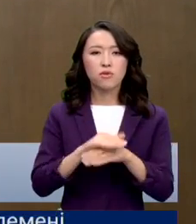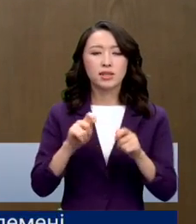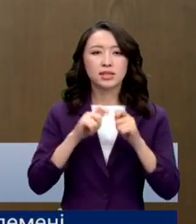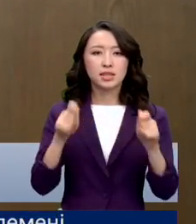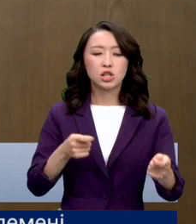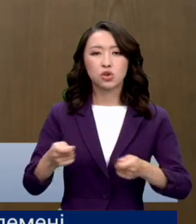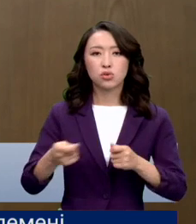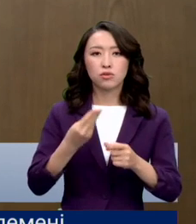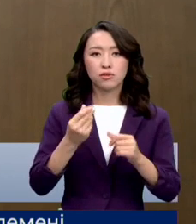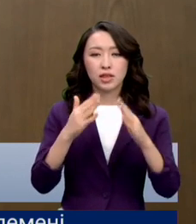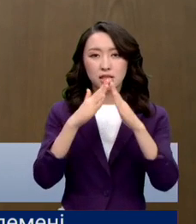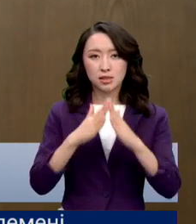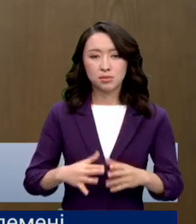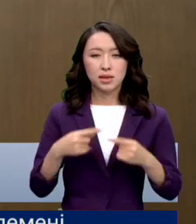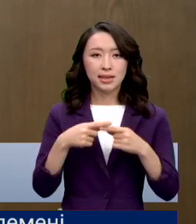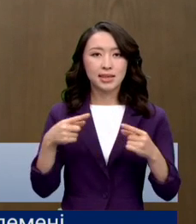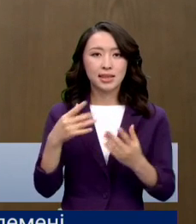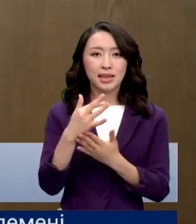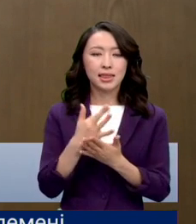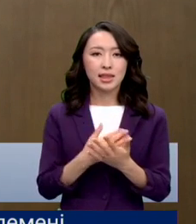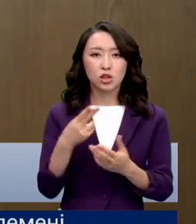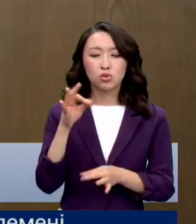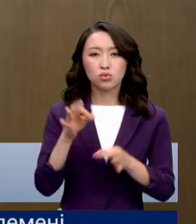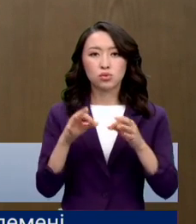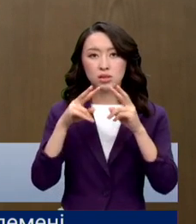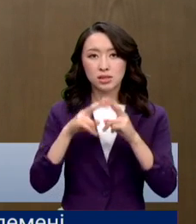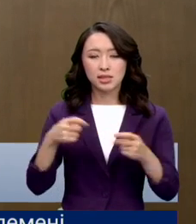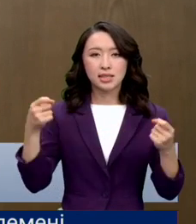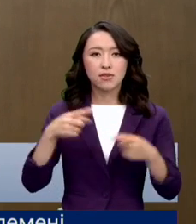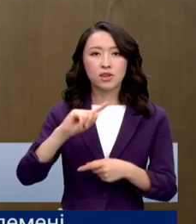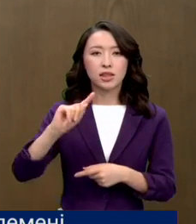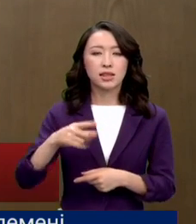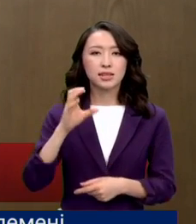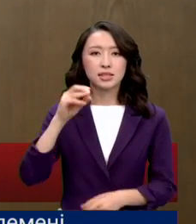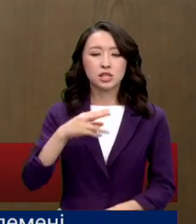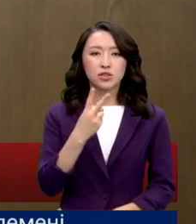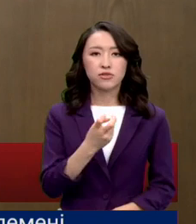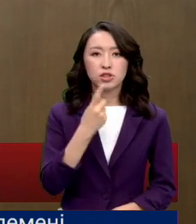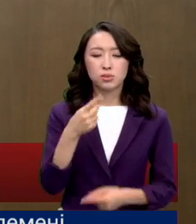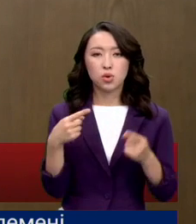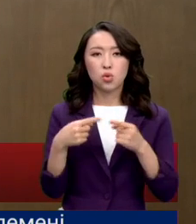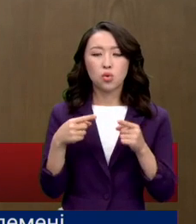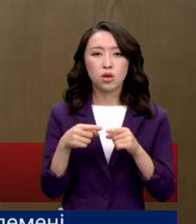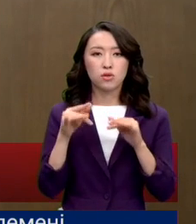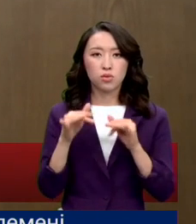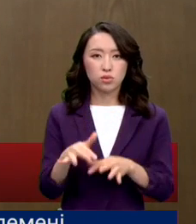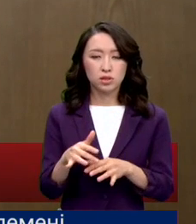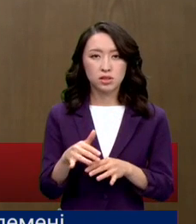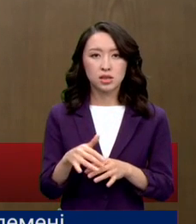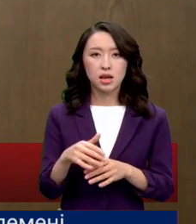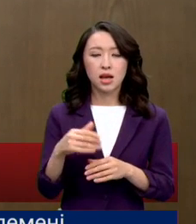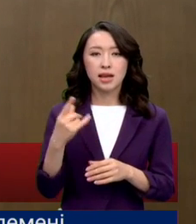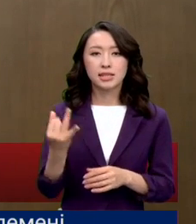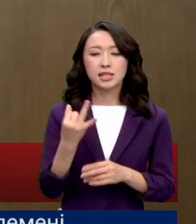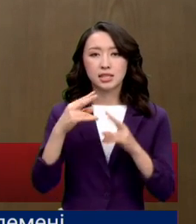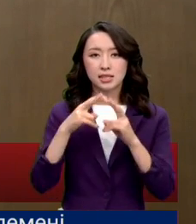руководства финансовой пирамиды. Иные данные досудебного расследования в соответствии с требованиями статьи 201 Уголовно-процессуального кодекса в